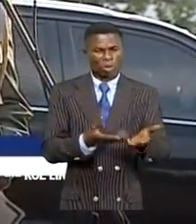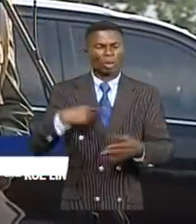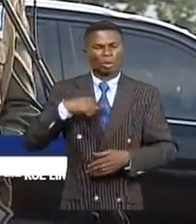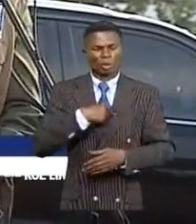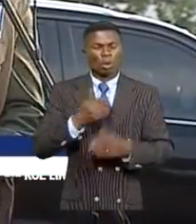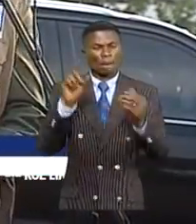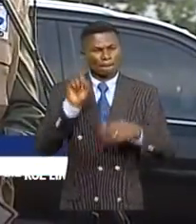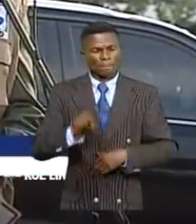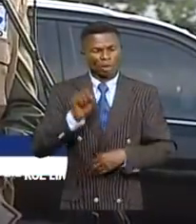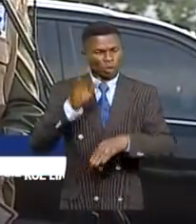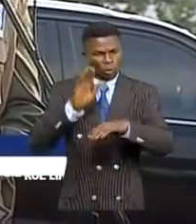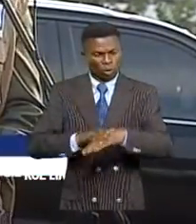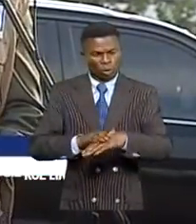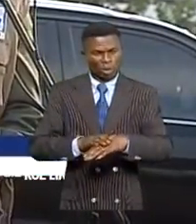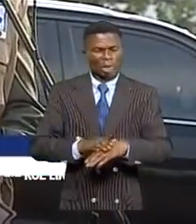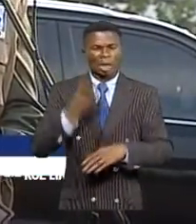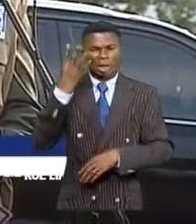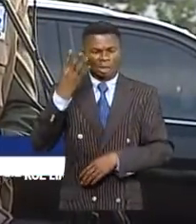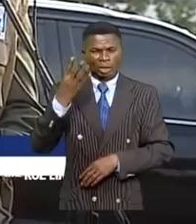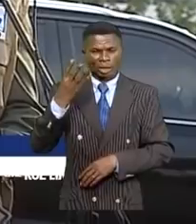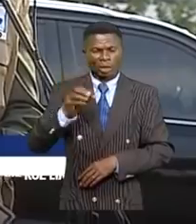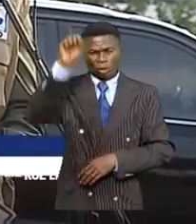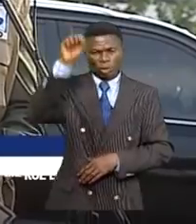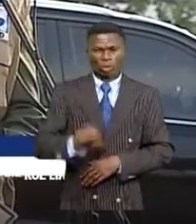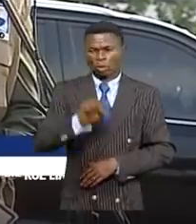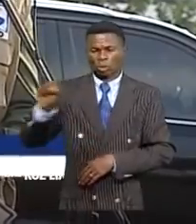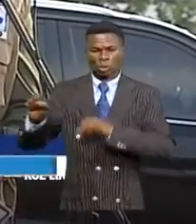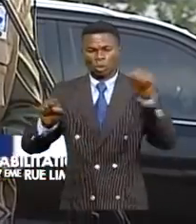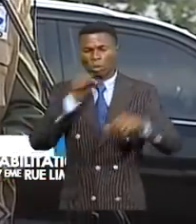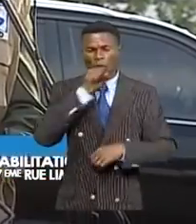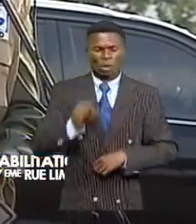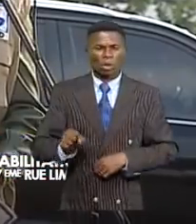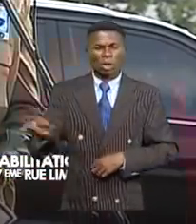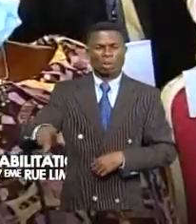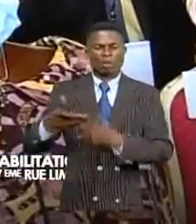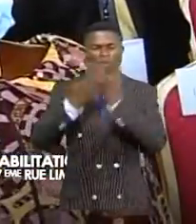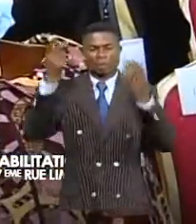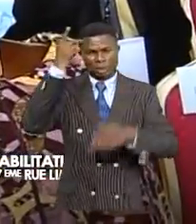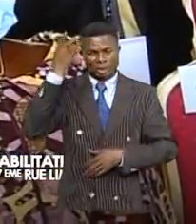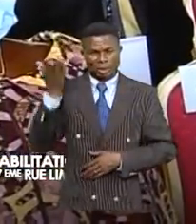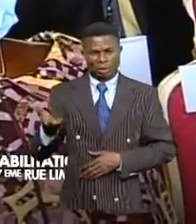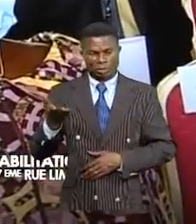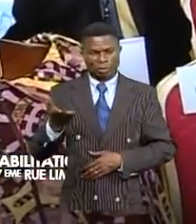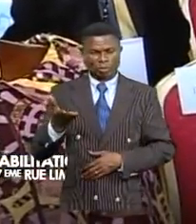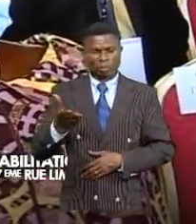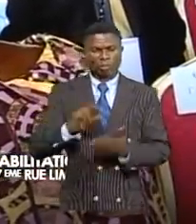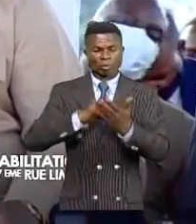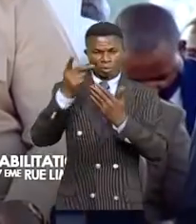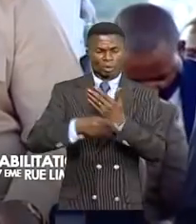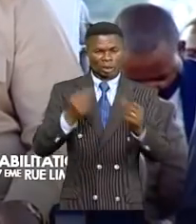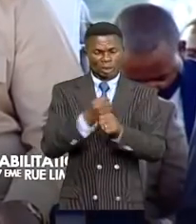avons voulu toucher dans toutes les quatre sous-régions, les anciennes sous-régions de la ville de Kinshasa. Les travaux qu'on va